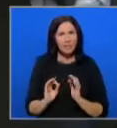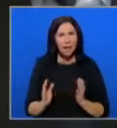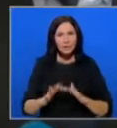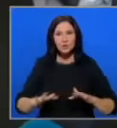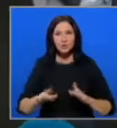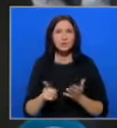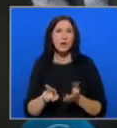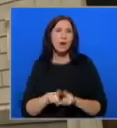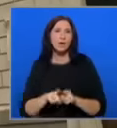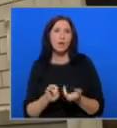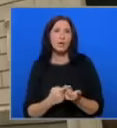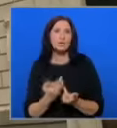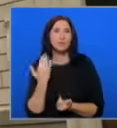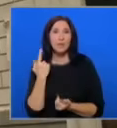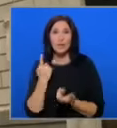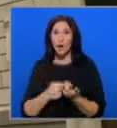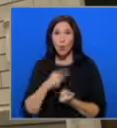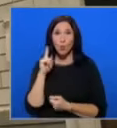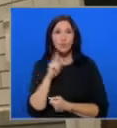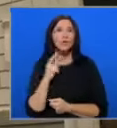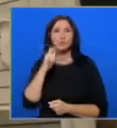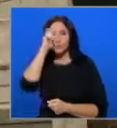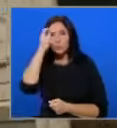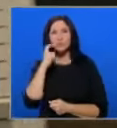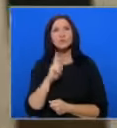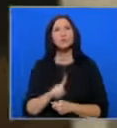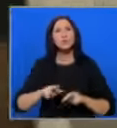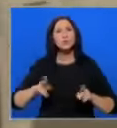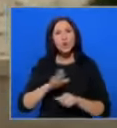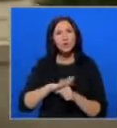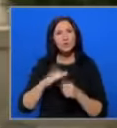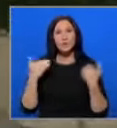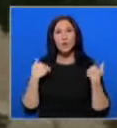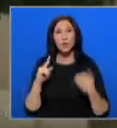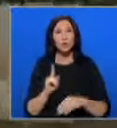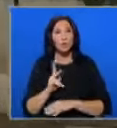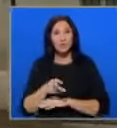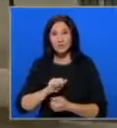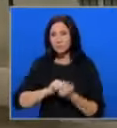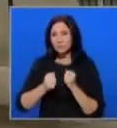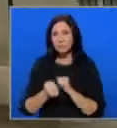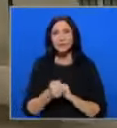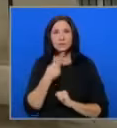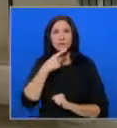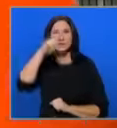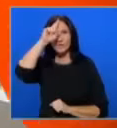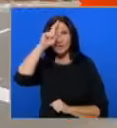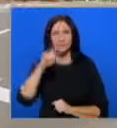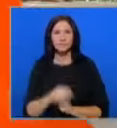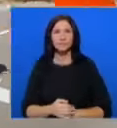преди няколко дни господин Борисов. Кои са другите основни кандидати, които влизат в битката за София?